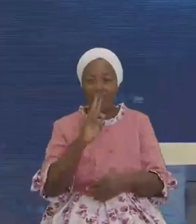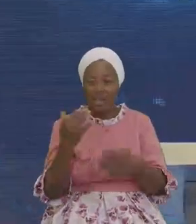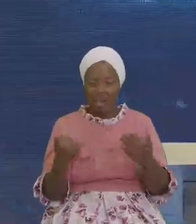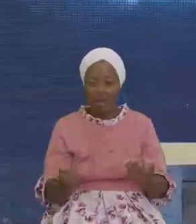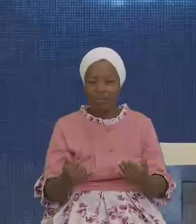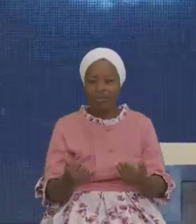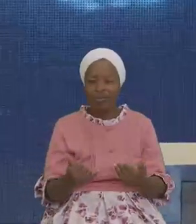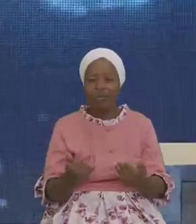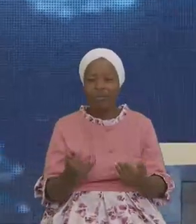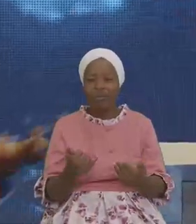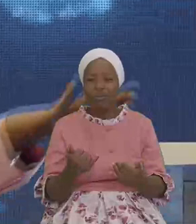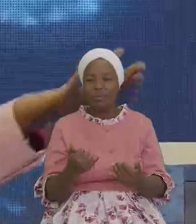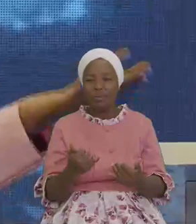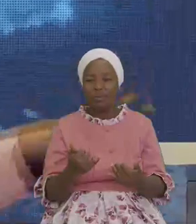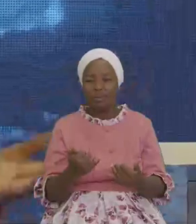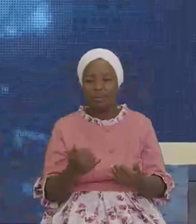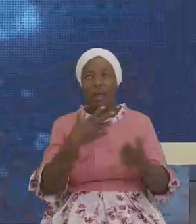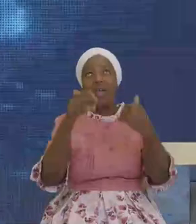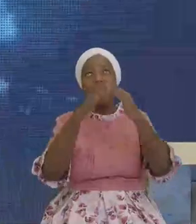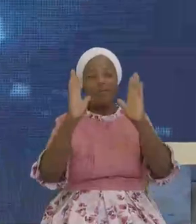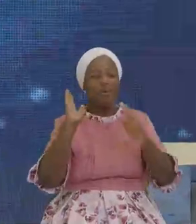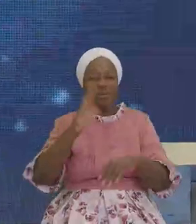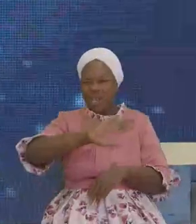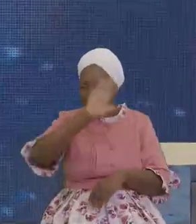cage là où tu es aujourd'hui,